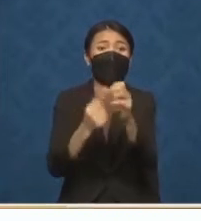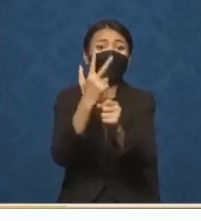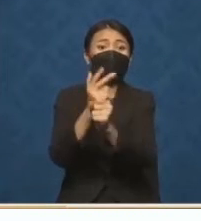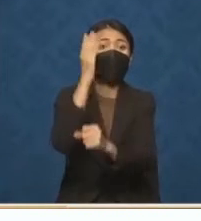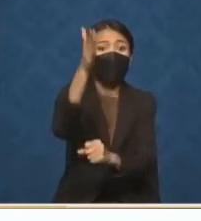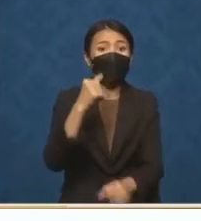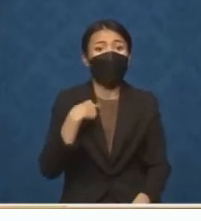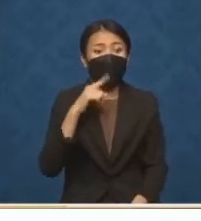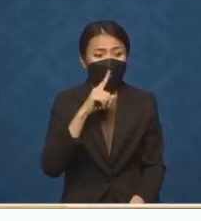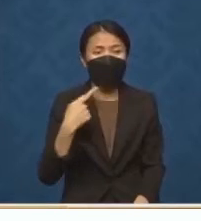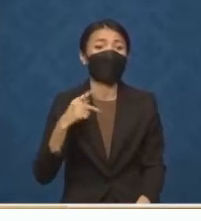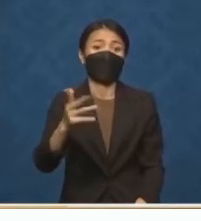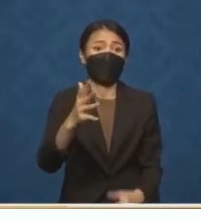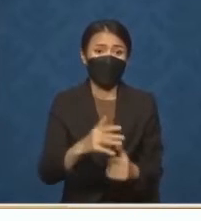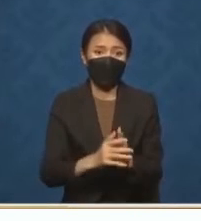ปัหาทตงจดจหรอไม่